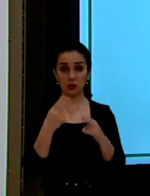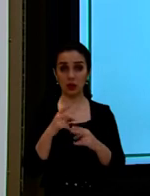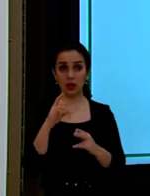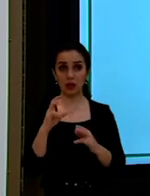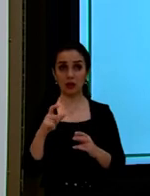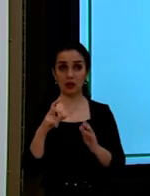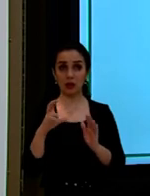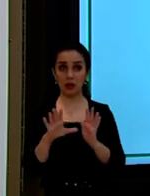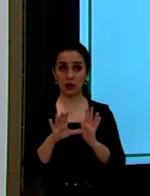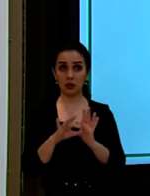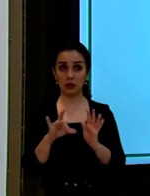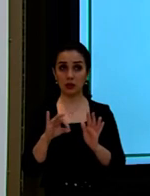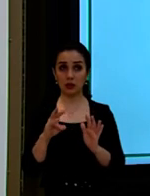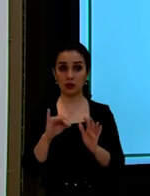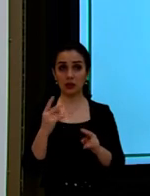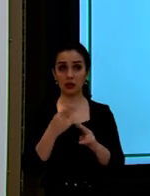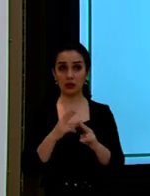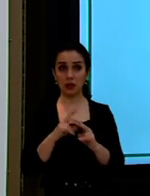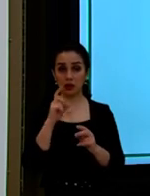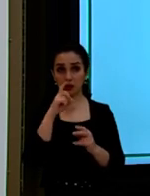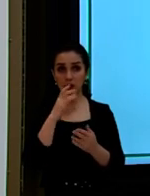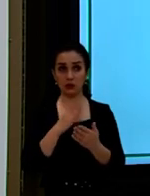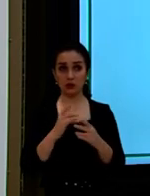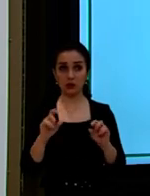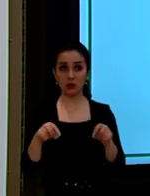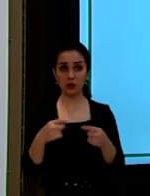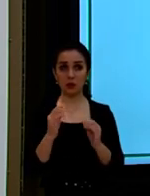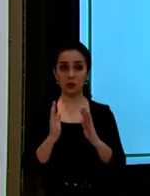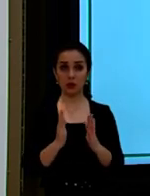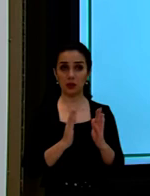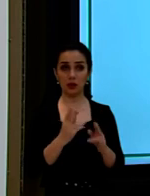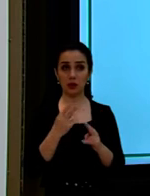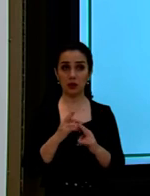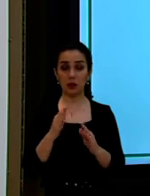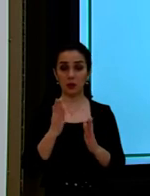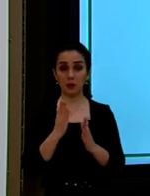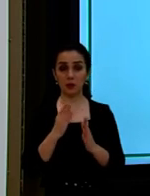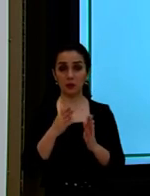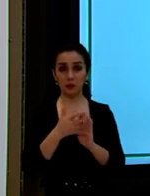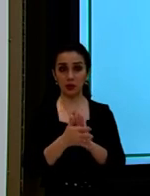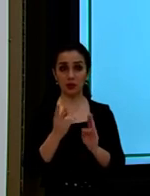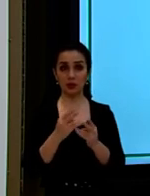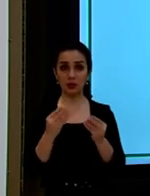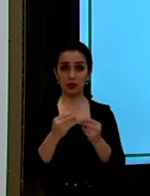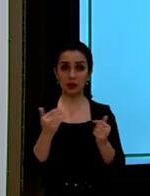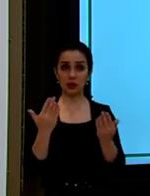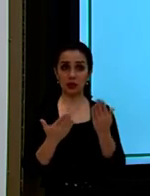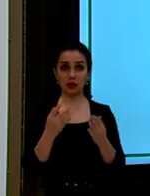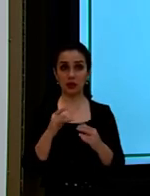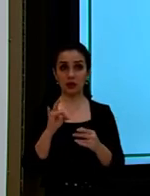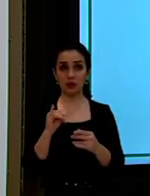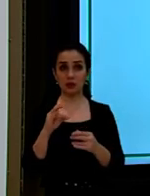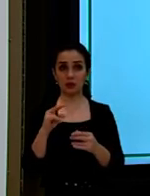электролиз электролиз это окислительно-восстановительный процесс протекающий в растворах или расплавах с